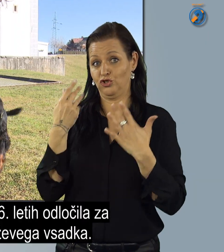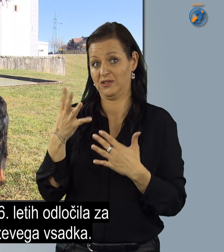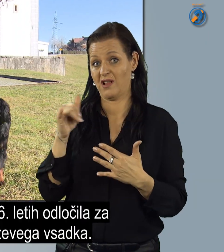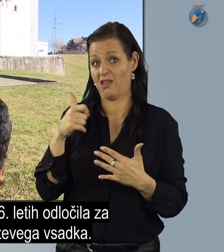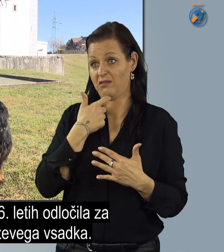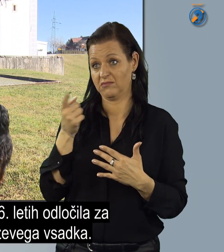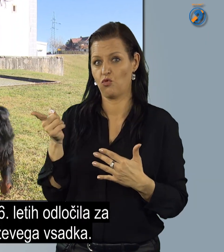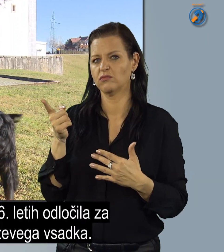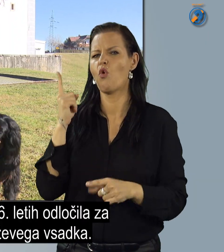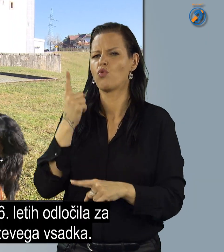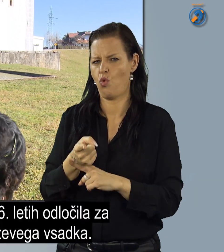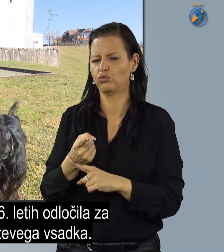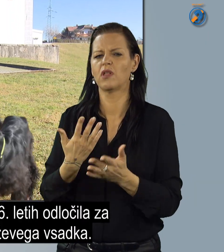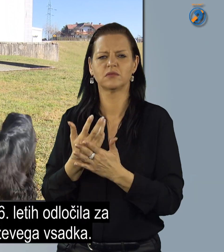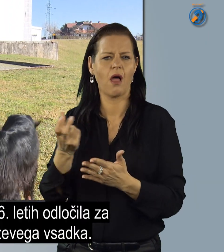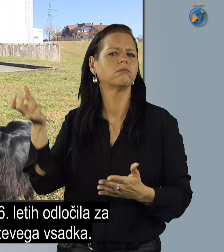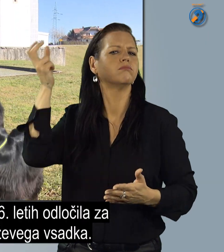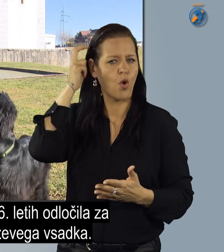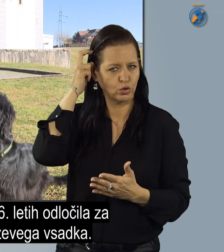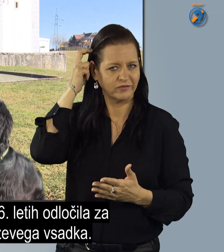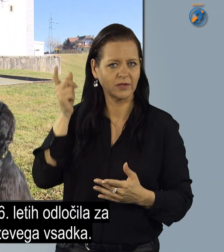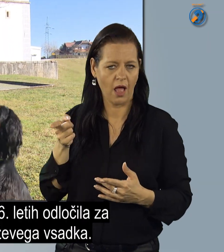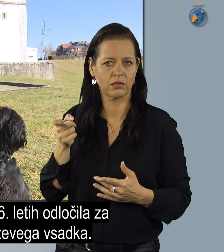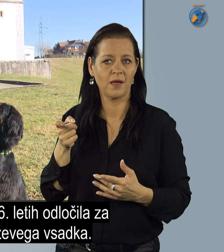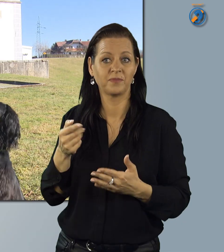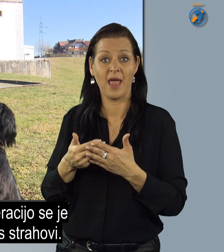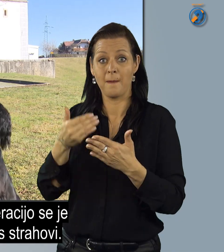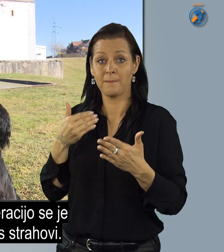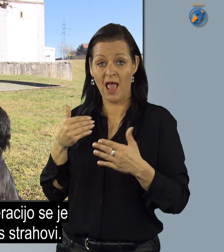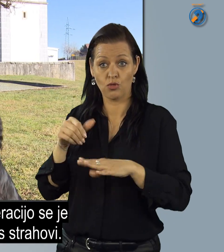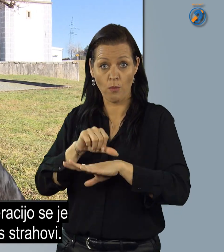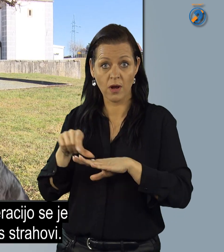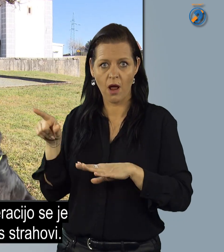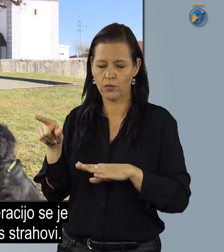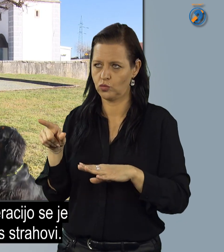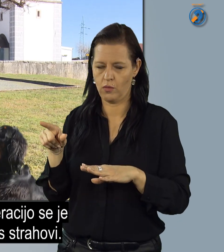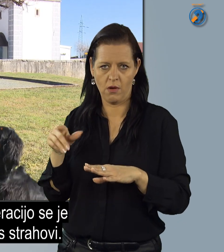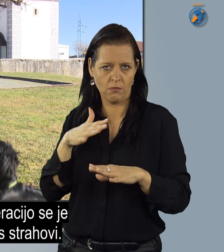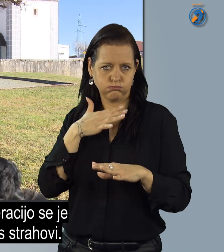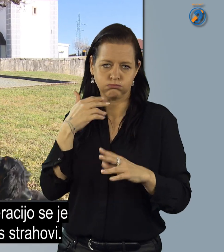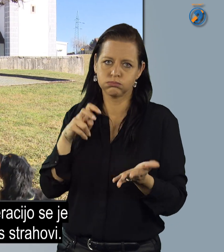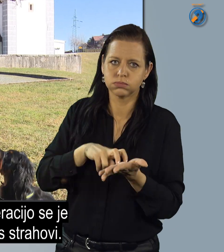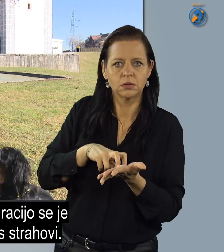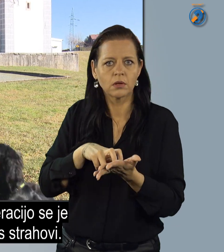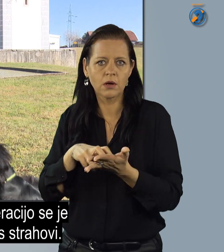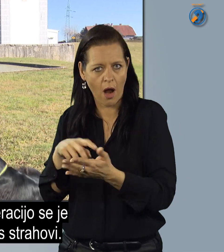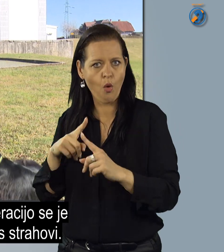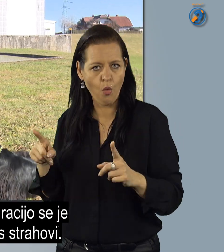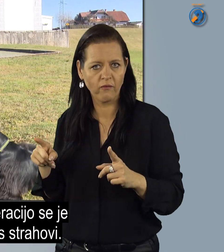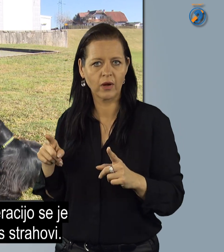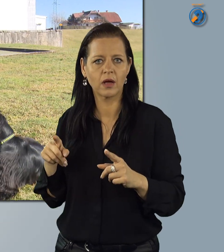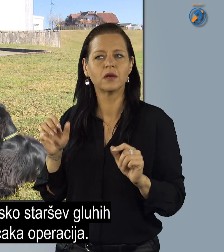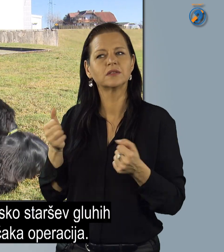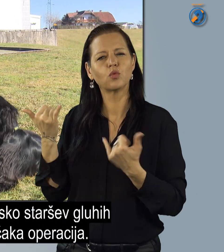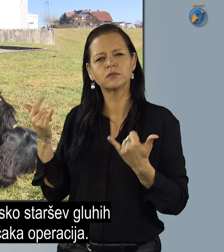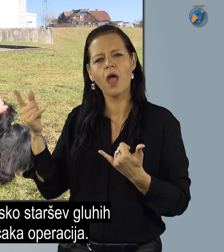Nato se je pri 46 letih odločila za vsaditev polževega vsadka. Pred operacijo se je soočila s